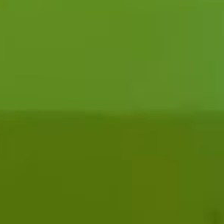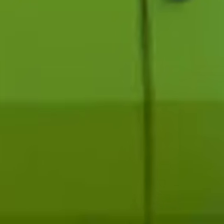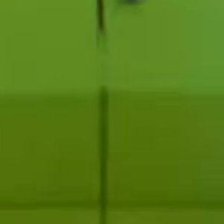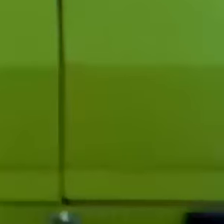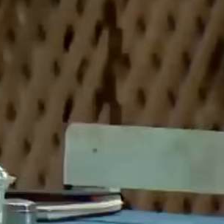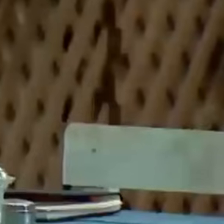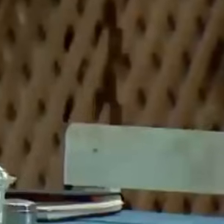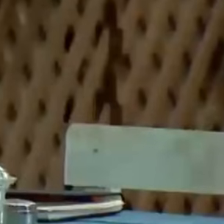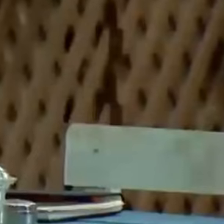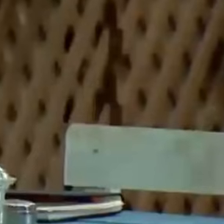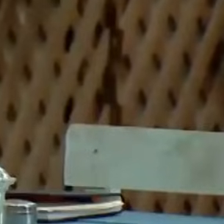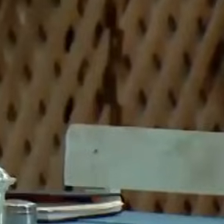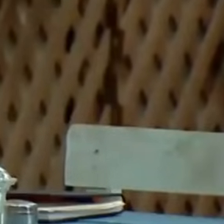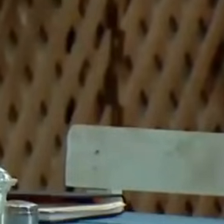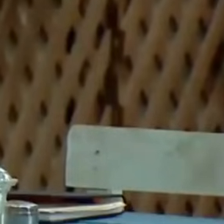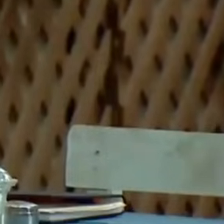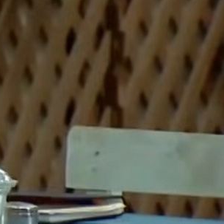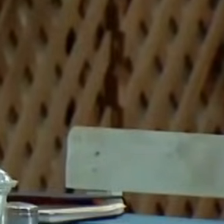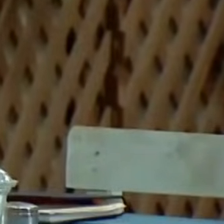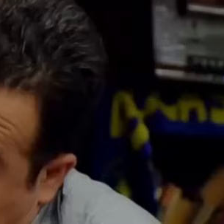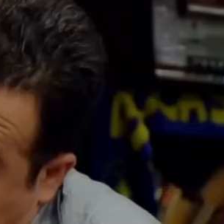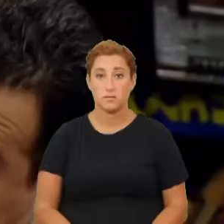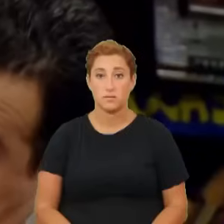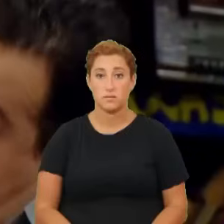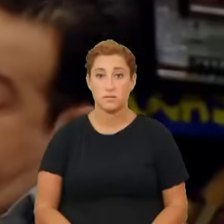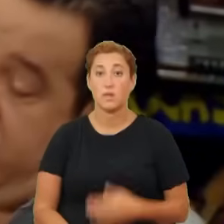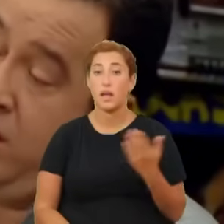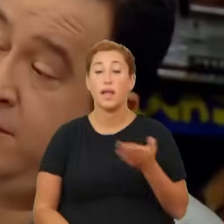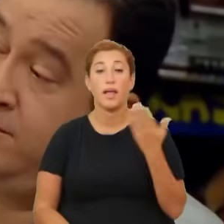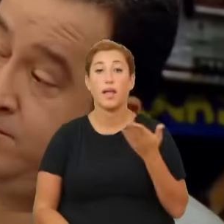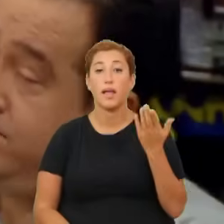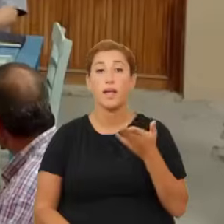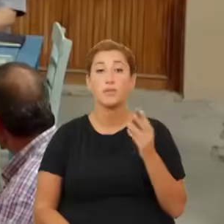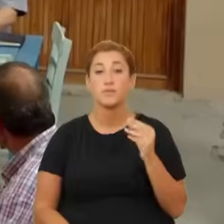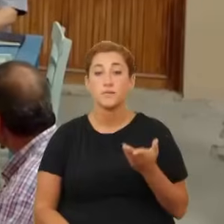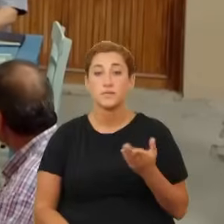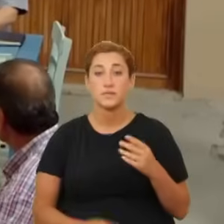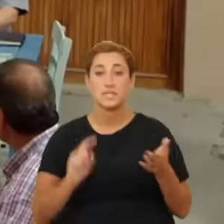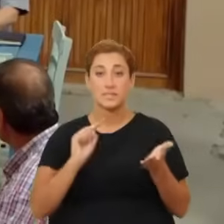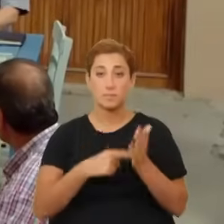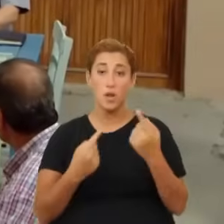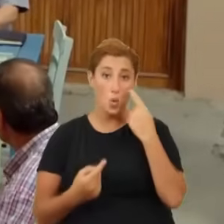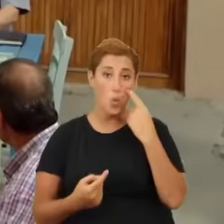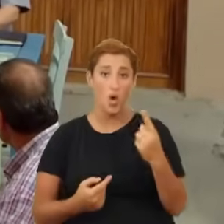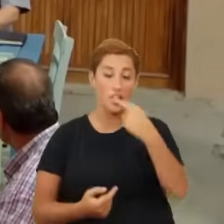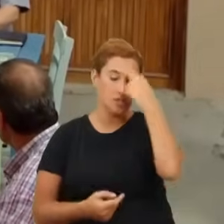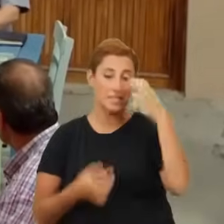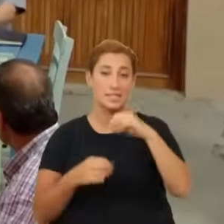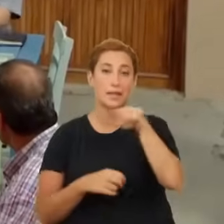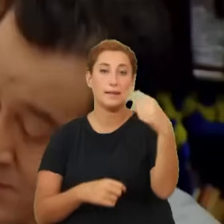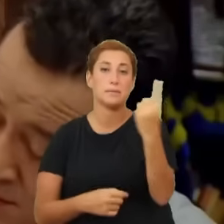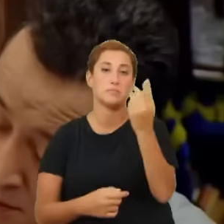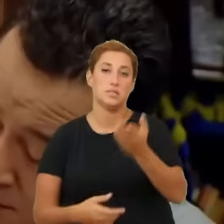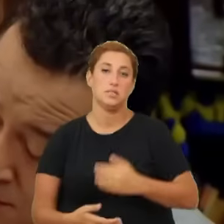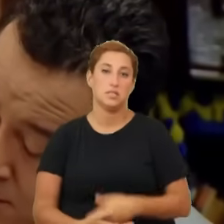Beyazlı kahvede bir star edasıyla bir şeyler karalıyor. Başında. Hey Refik! İmzamı gören şanslı insanlardan